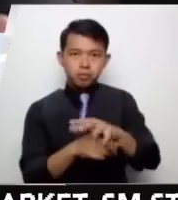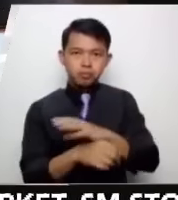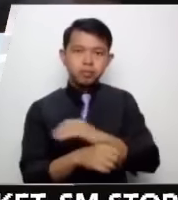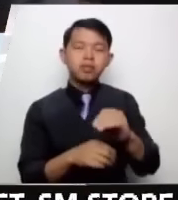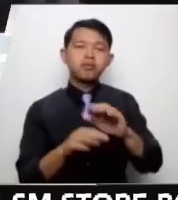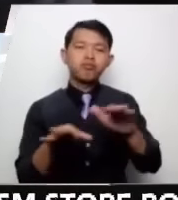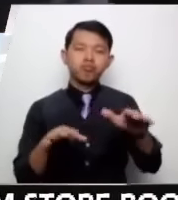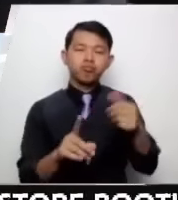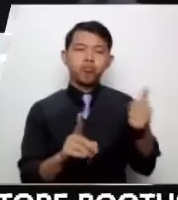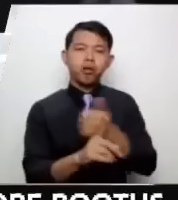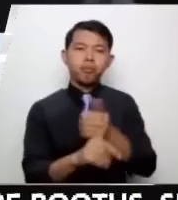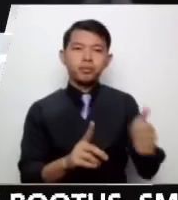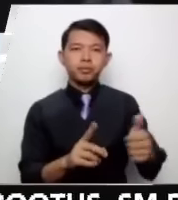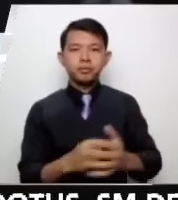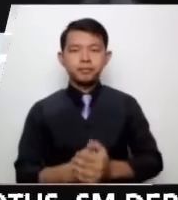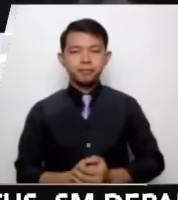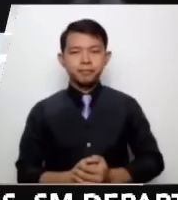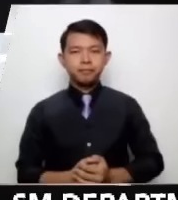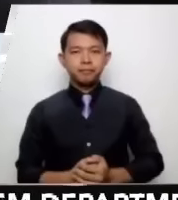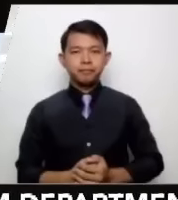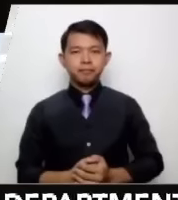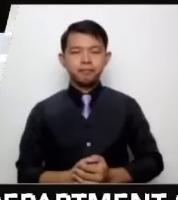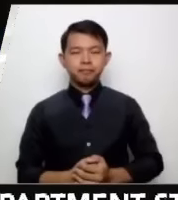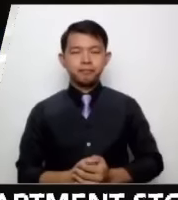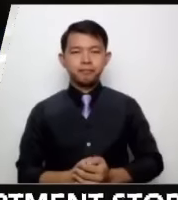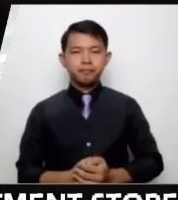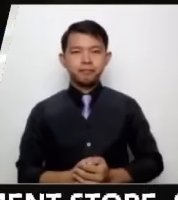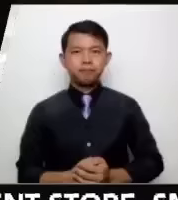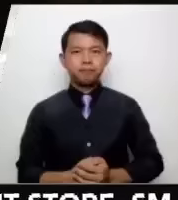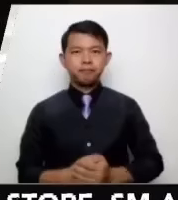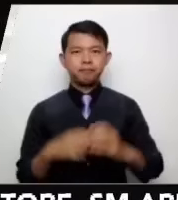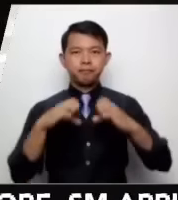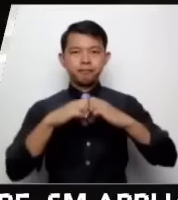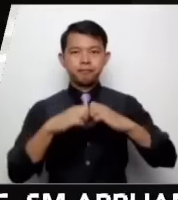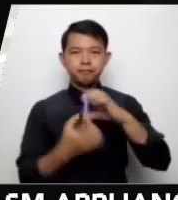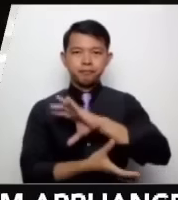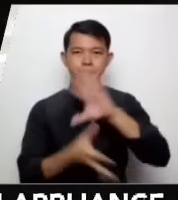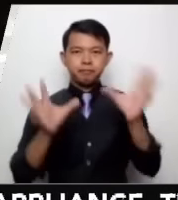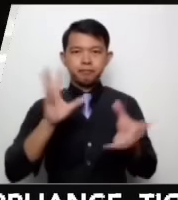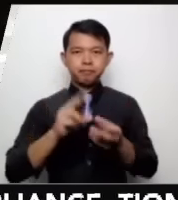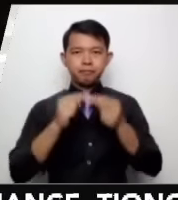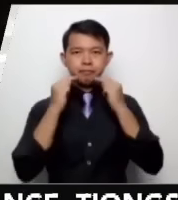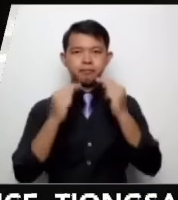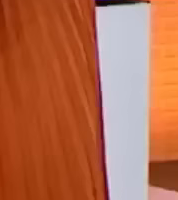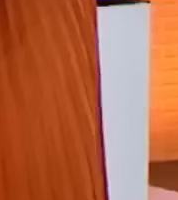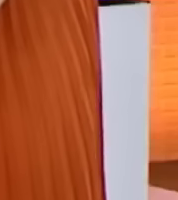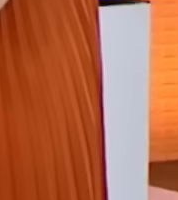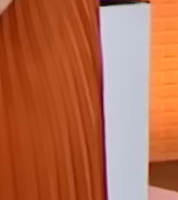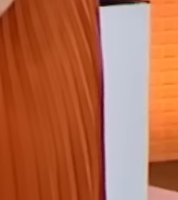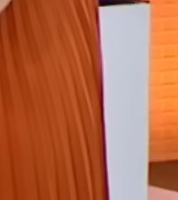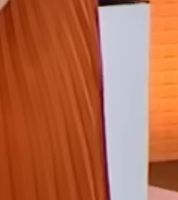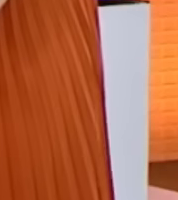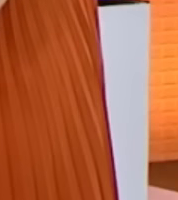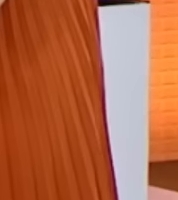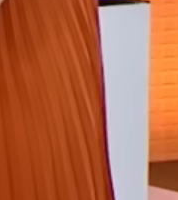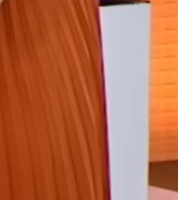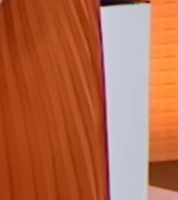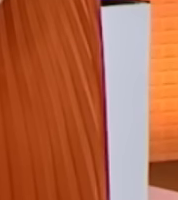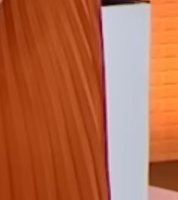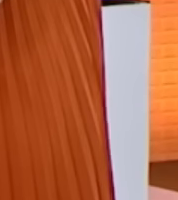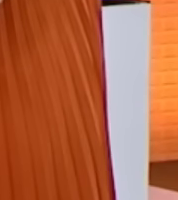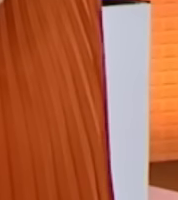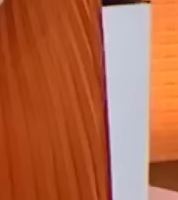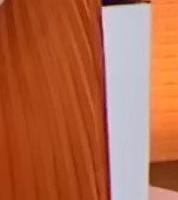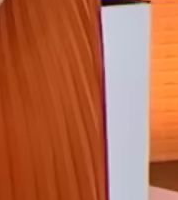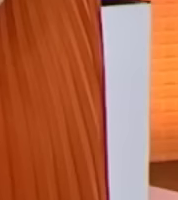unang balita, Jomer Apresto para sa GMA Integrated News. Mga kapuso, para una ka sa